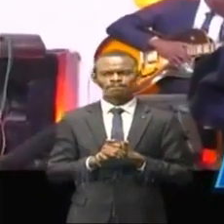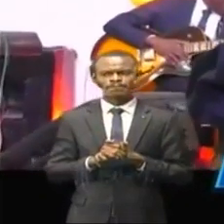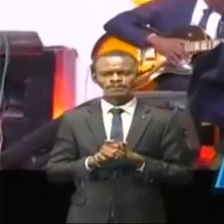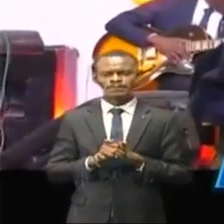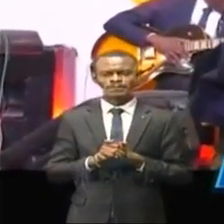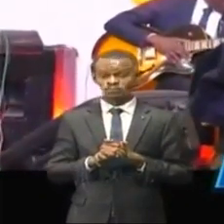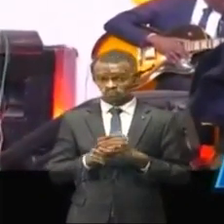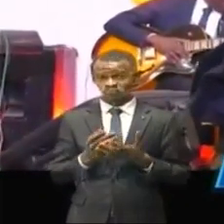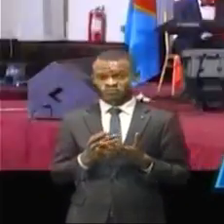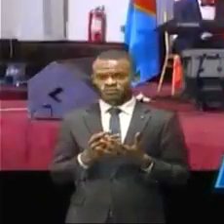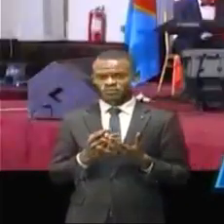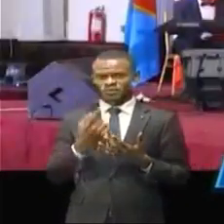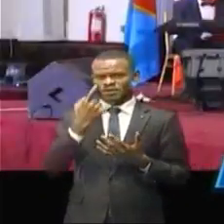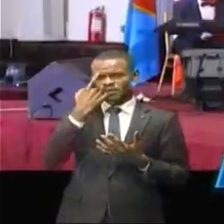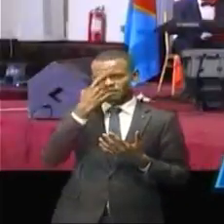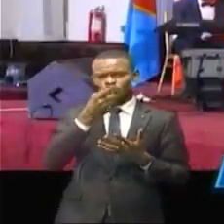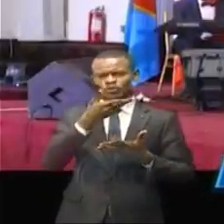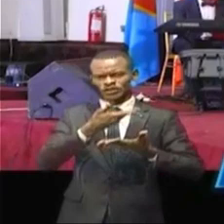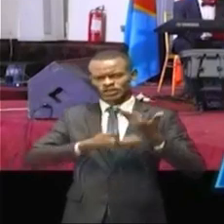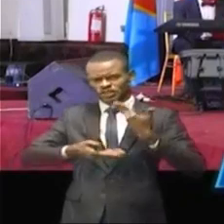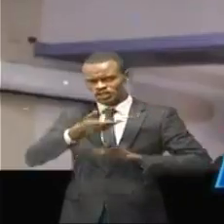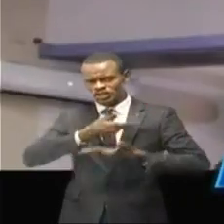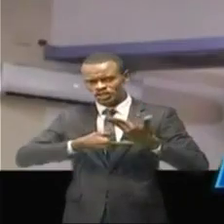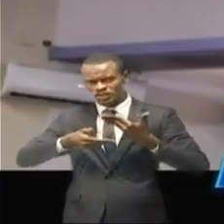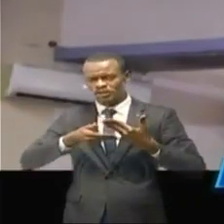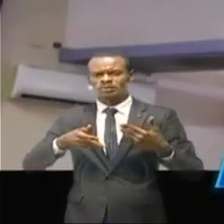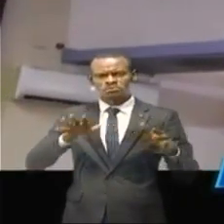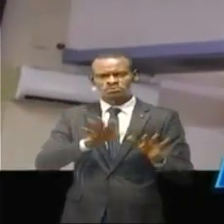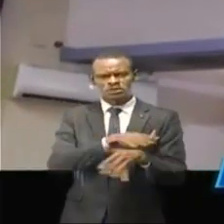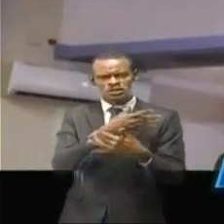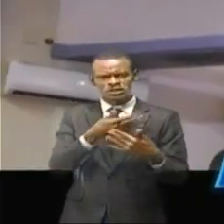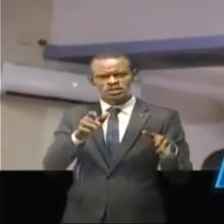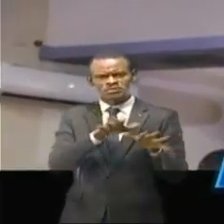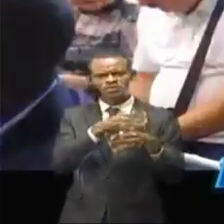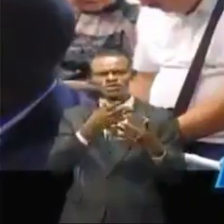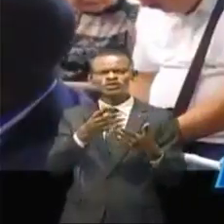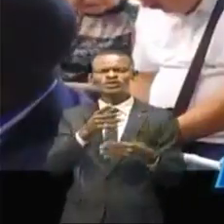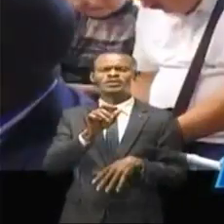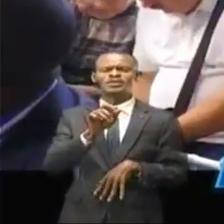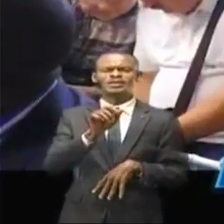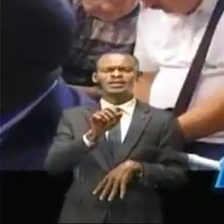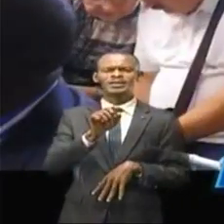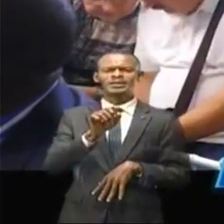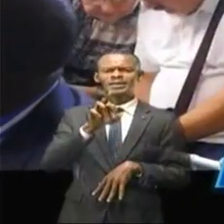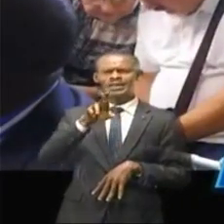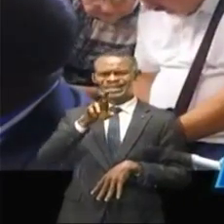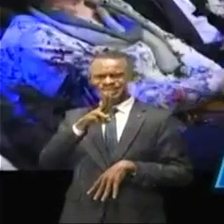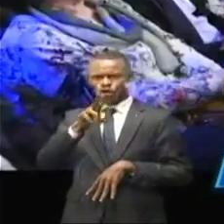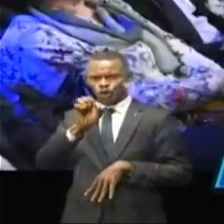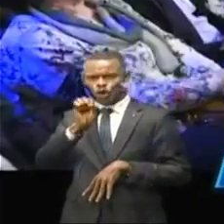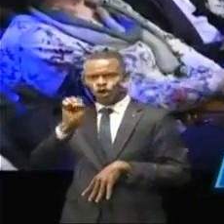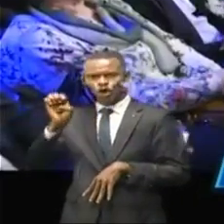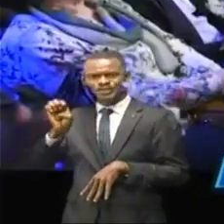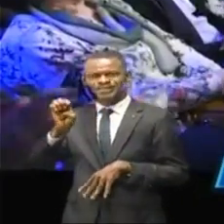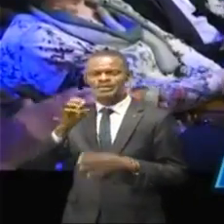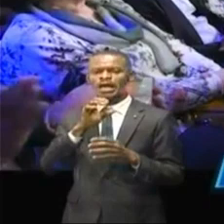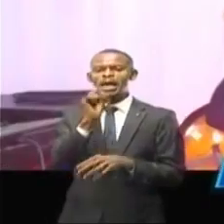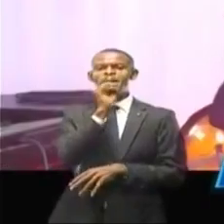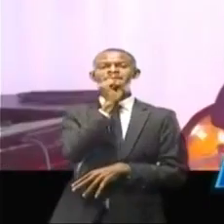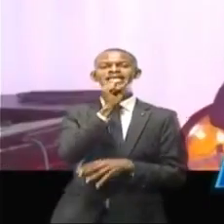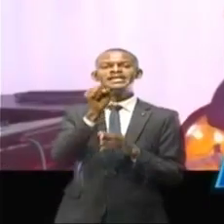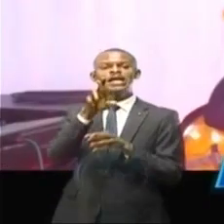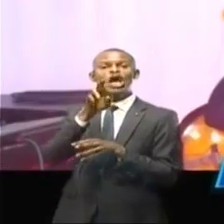C'est dans le cadre des échanges culturels que cette musicienne de l'opéra russe a séjourné à Kinshasa, où elle a produit un